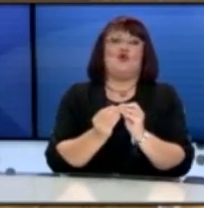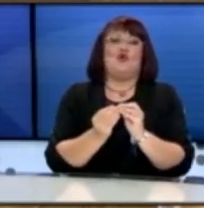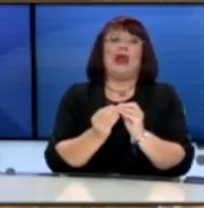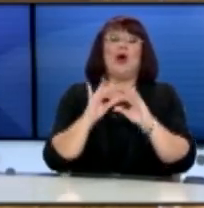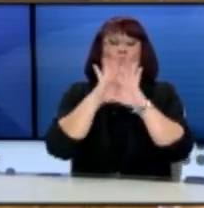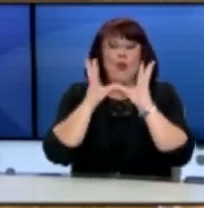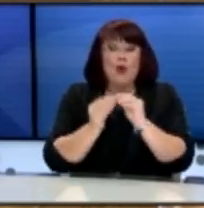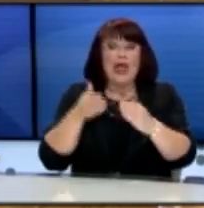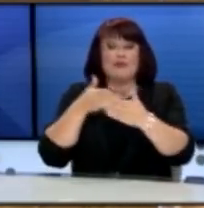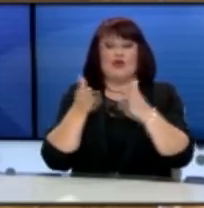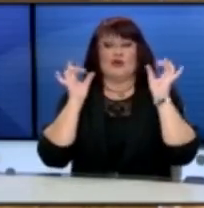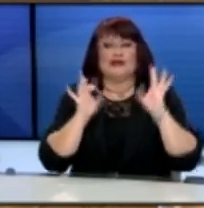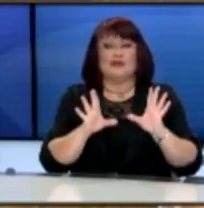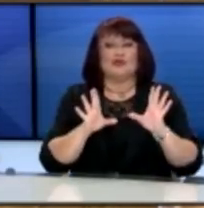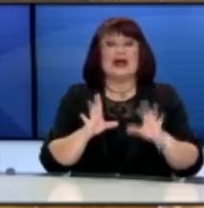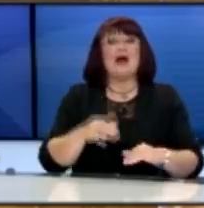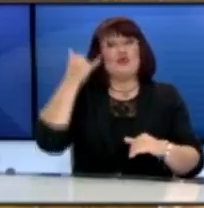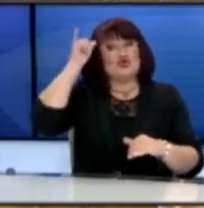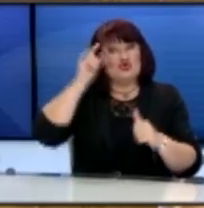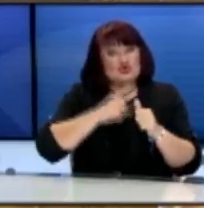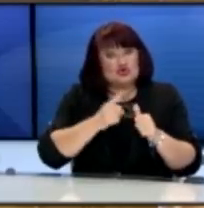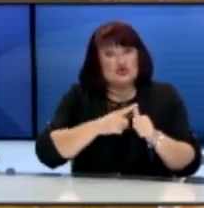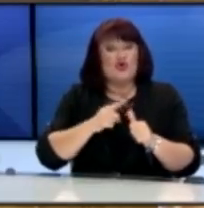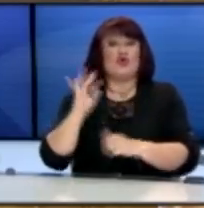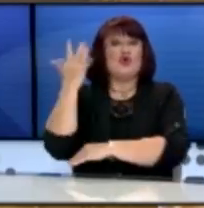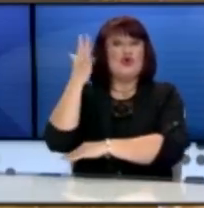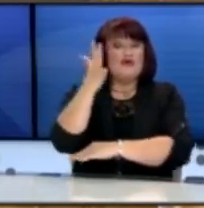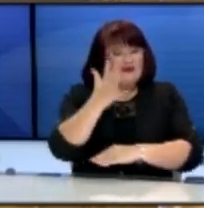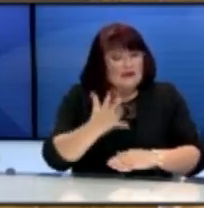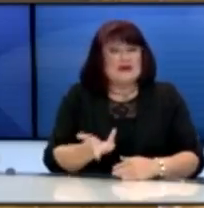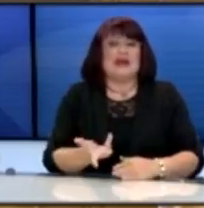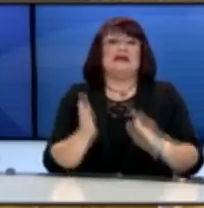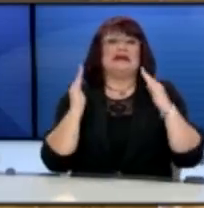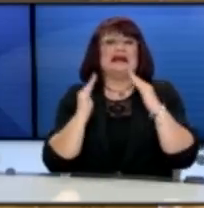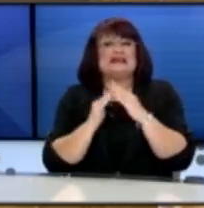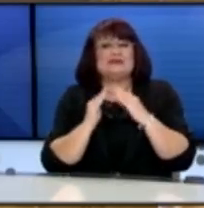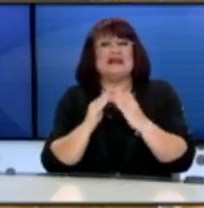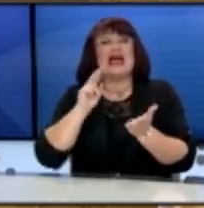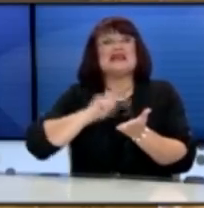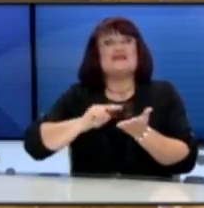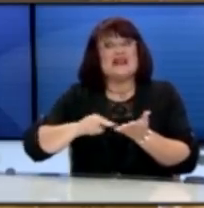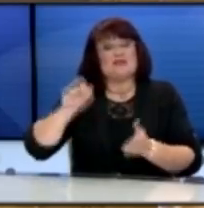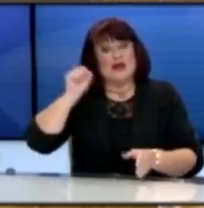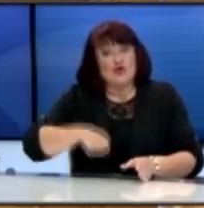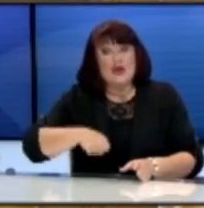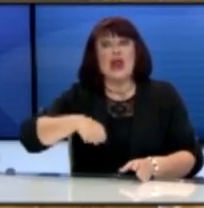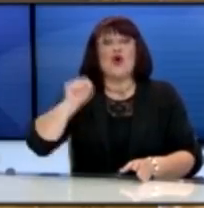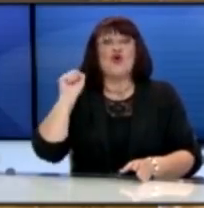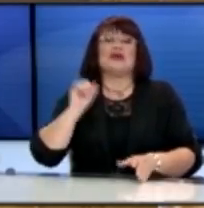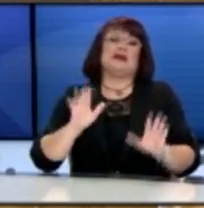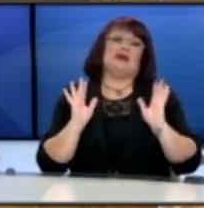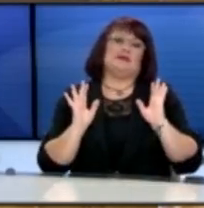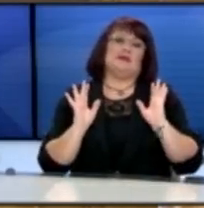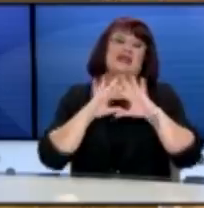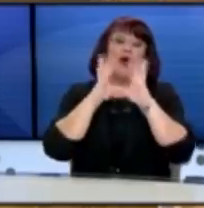κανένα εμπόδιο. Από το πρώτο ζώο, τη ρίζα και άλλα, είτε είναι ασφαλισμένο, σημαδεμένο,